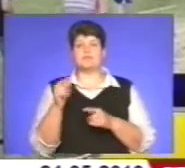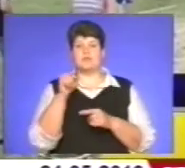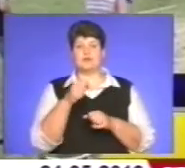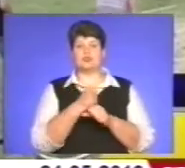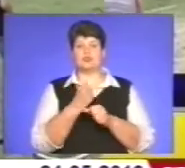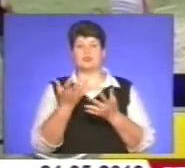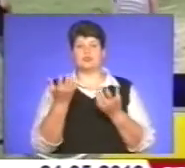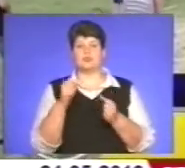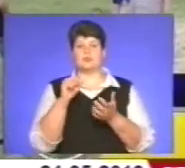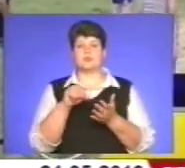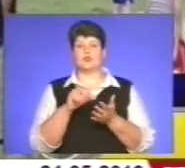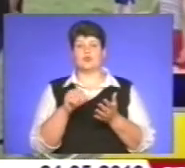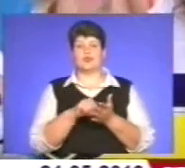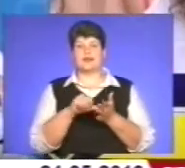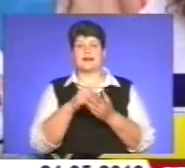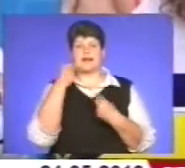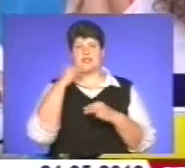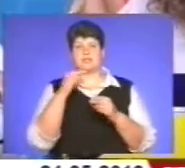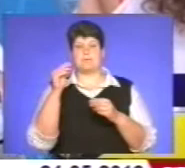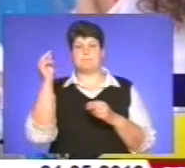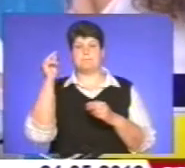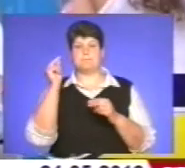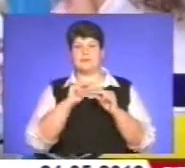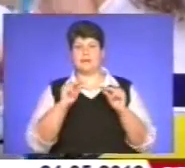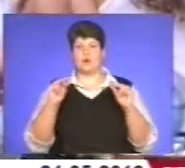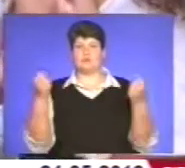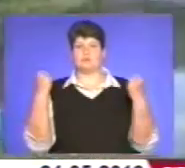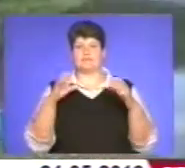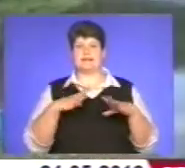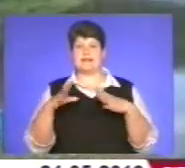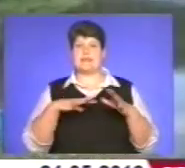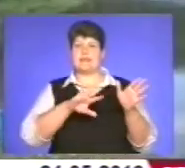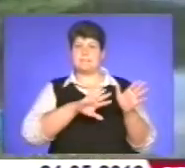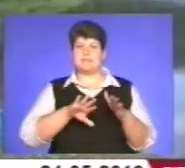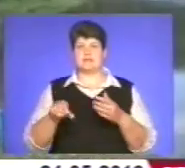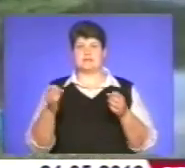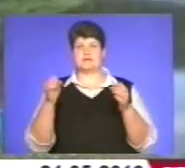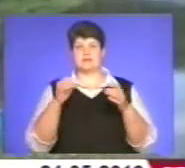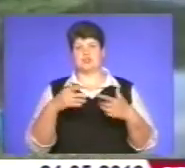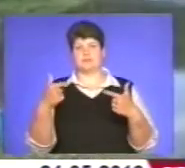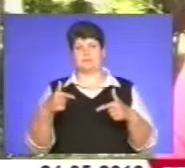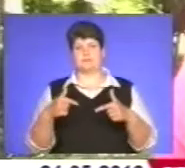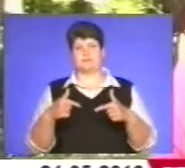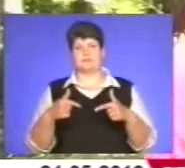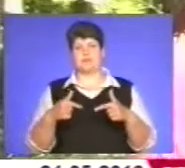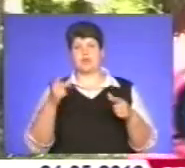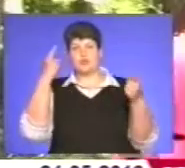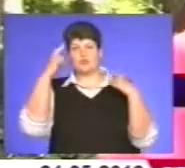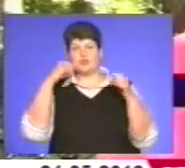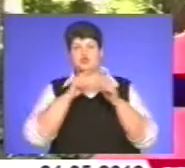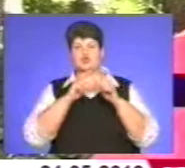роботі братимуть участь кращі педагоги, спортивні тренери, але уже після здачі усіх іспитів. Творчі